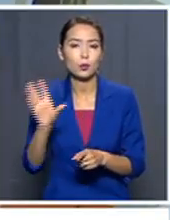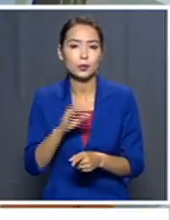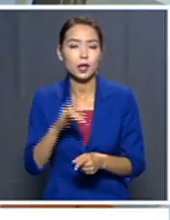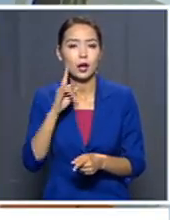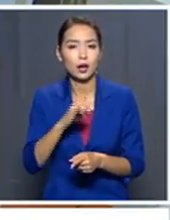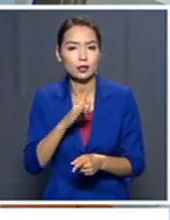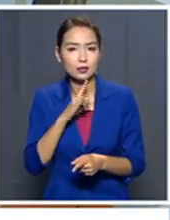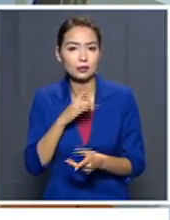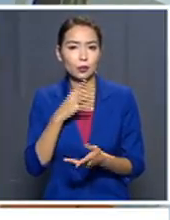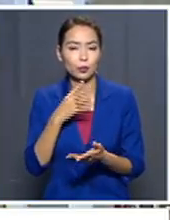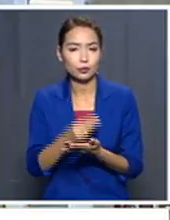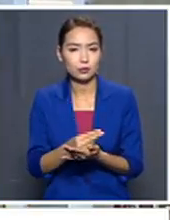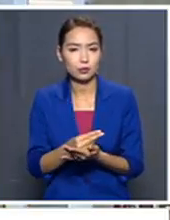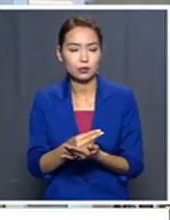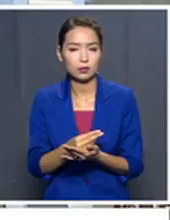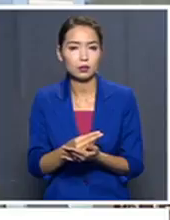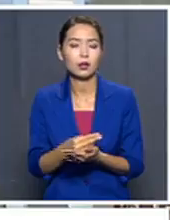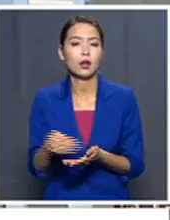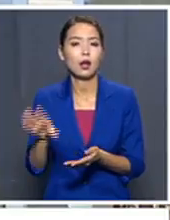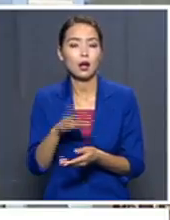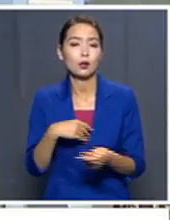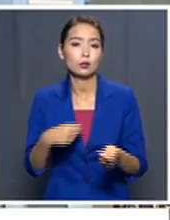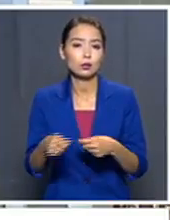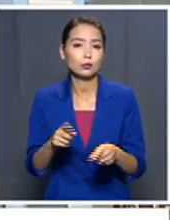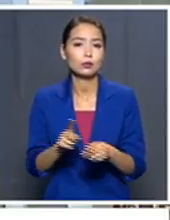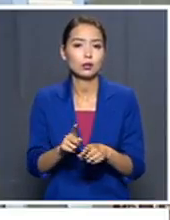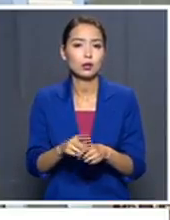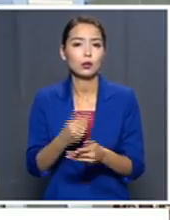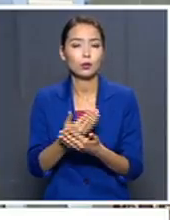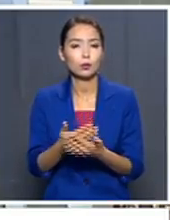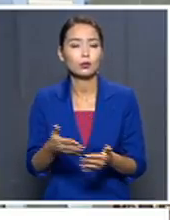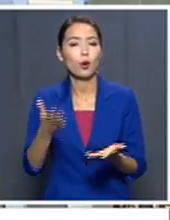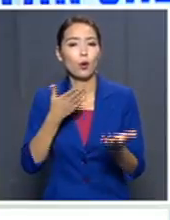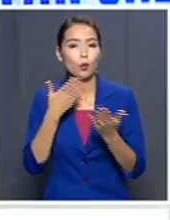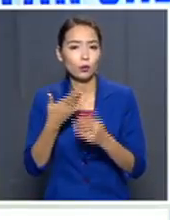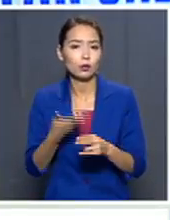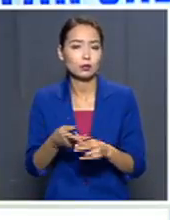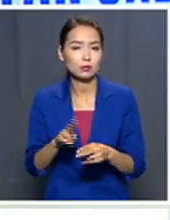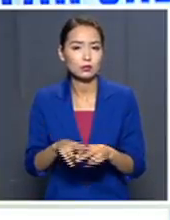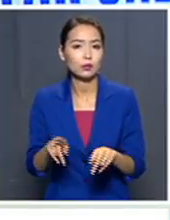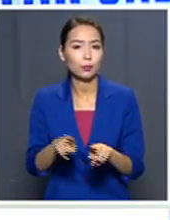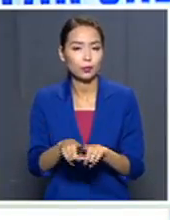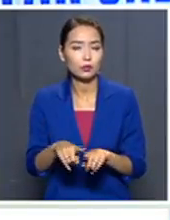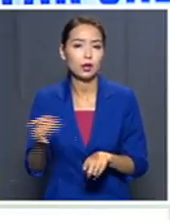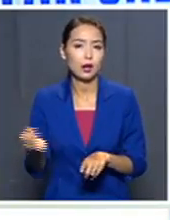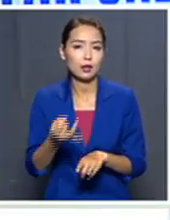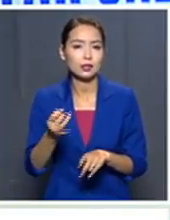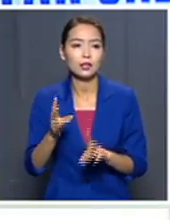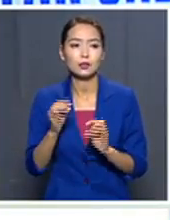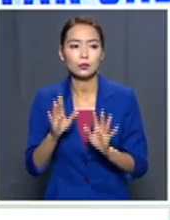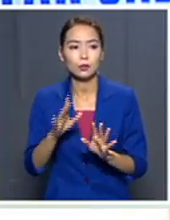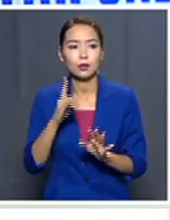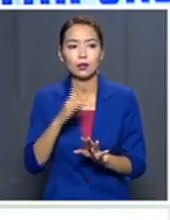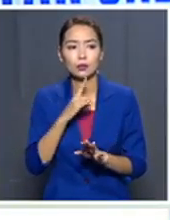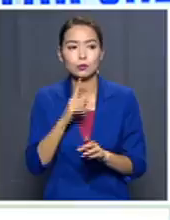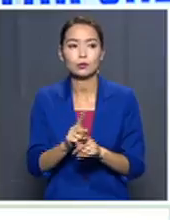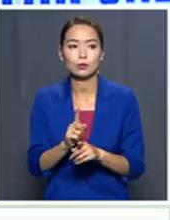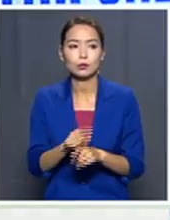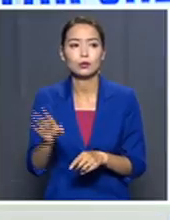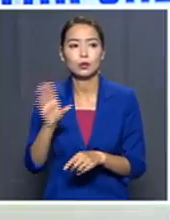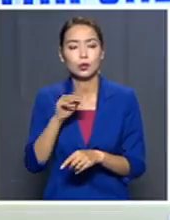ой пікірлерімен олар әр дайым ойласа, оқуса, тек қана Қазақстанның емес, Атажұртымыздың, бәрі